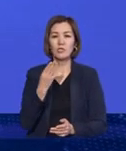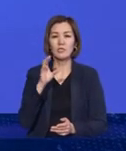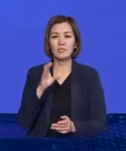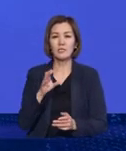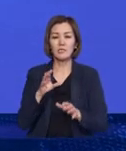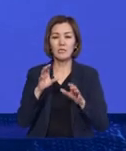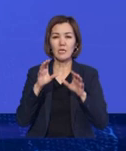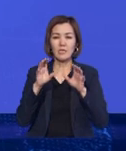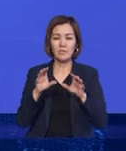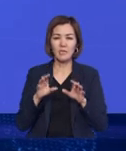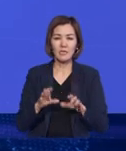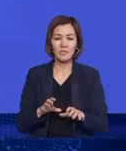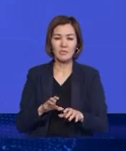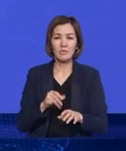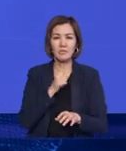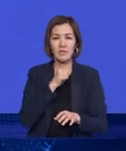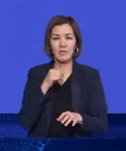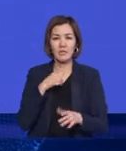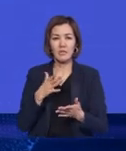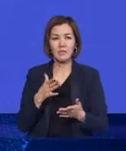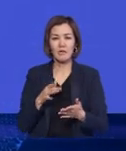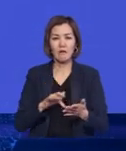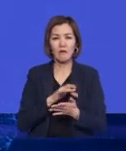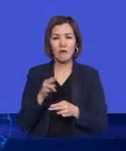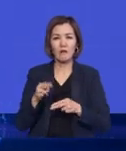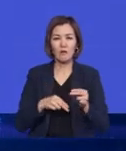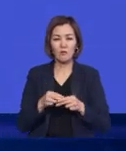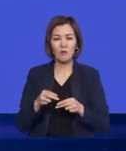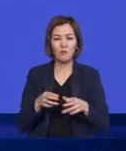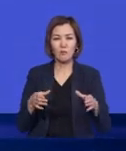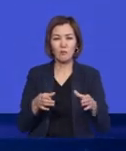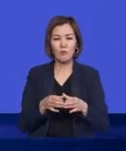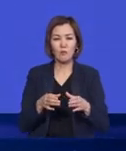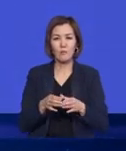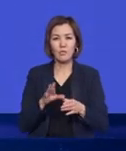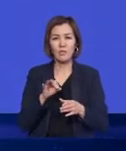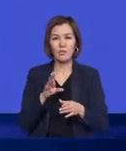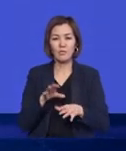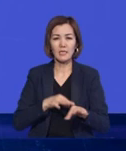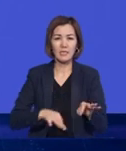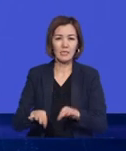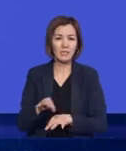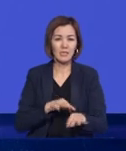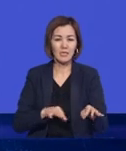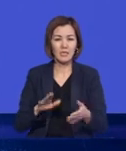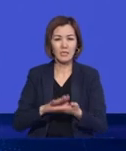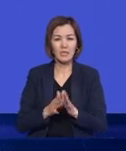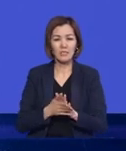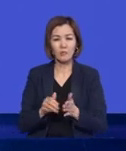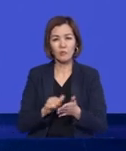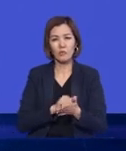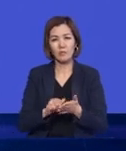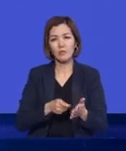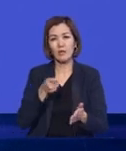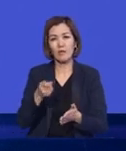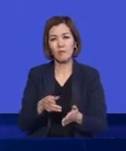заңды өкілі ретінде Талғар аудандық сәулет және қала құрылысы бөліміне эскиздік жобаны келісу бойынша құжаттар тапсырған